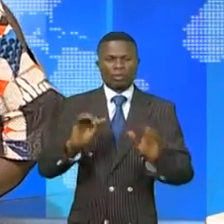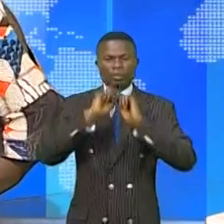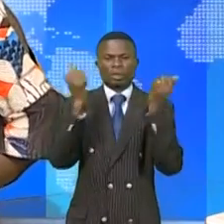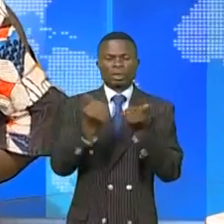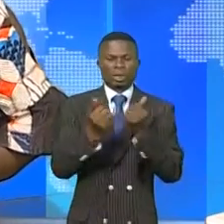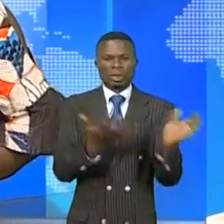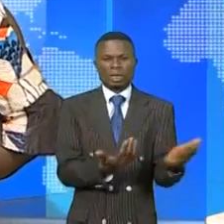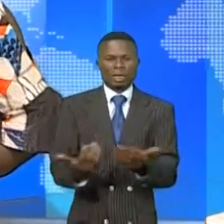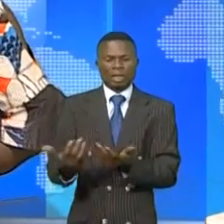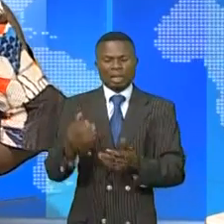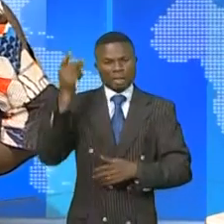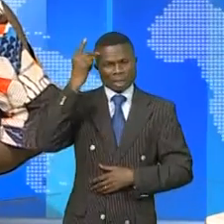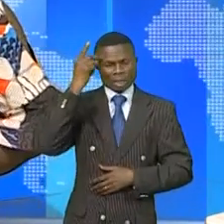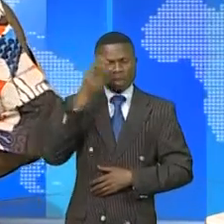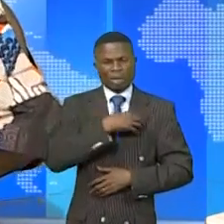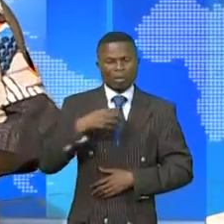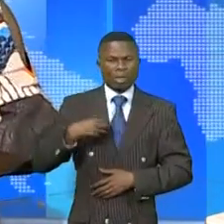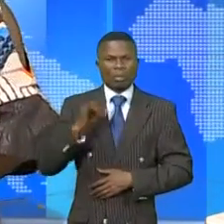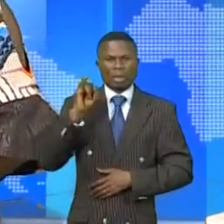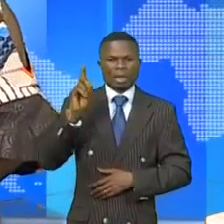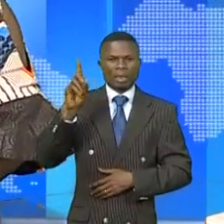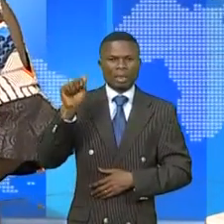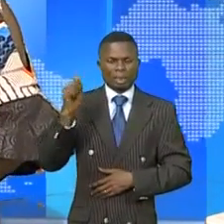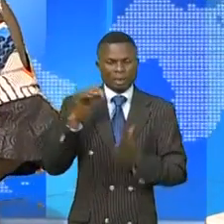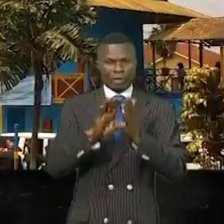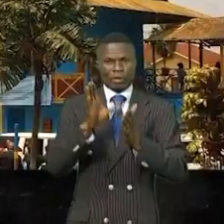numérique de Kinshasa, Madame Ida Moutara. Rodé Panda.